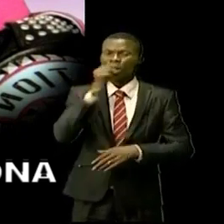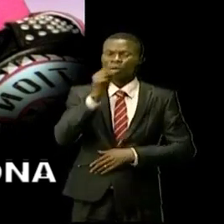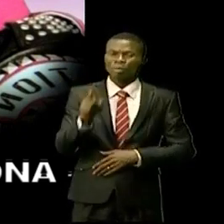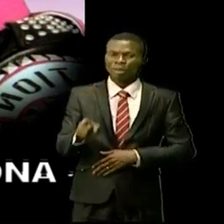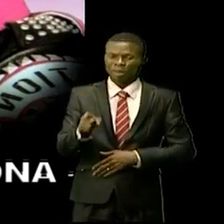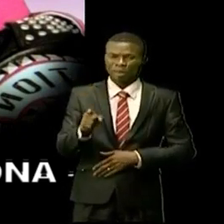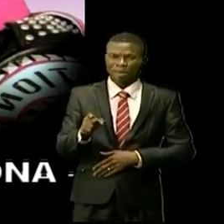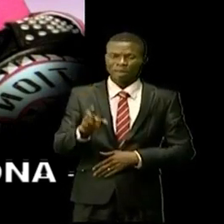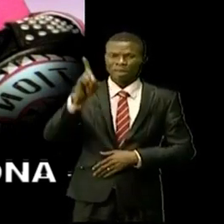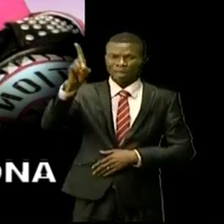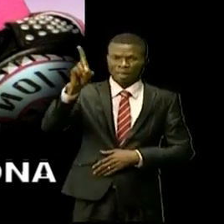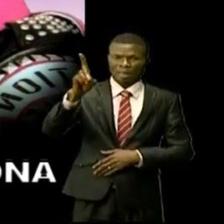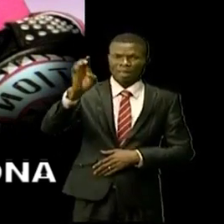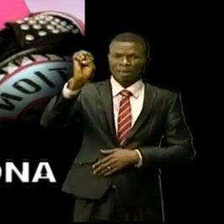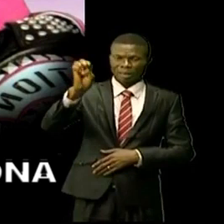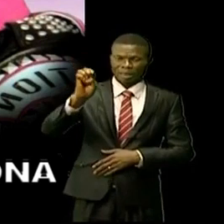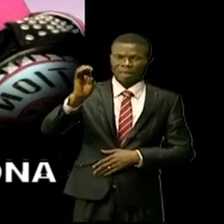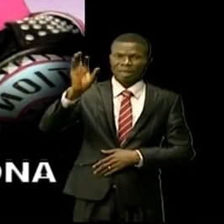dont les œuvres